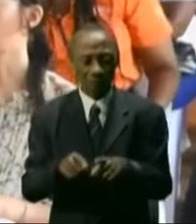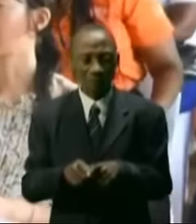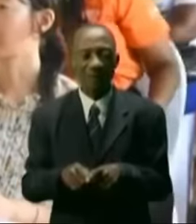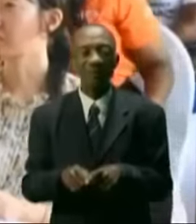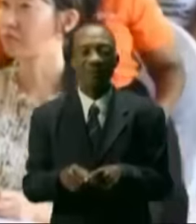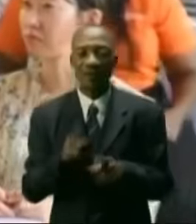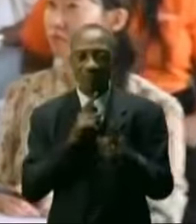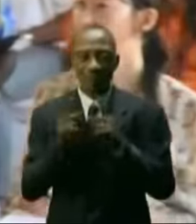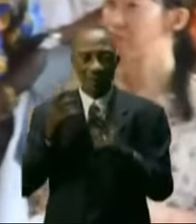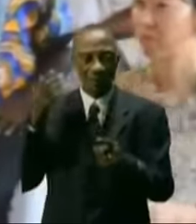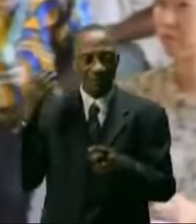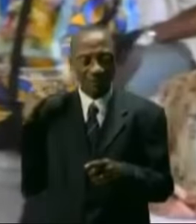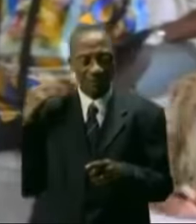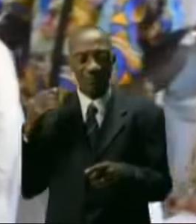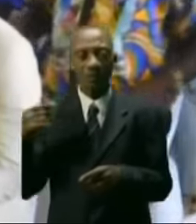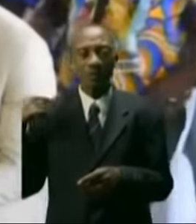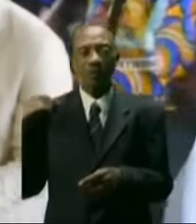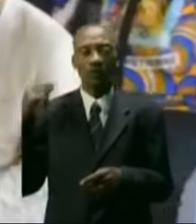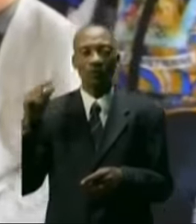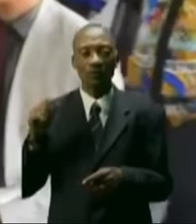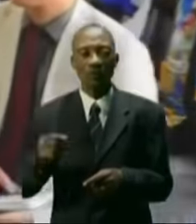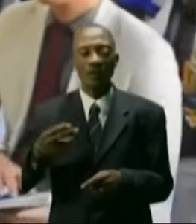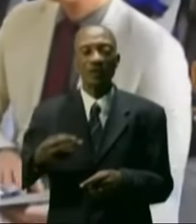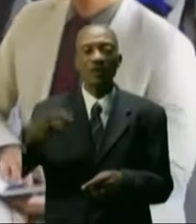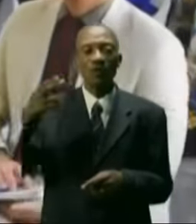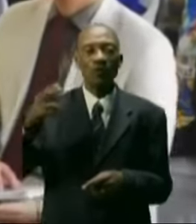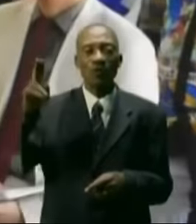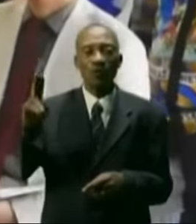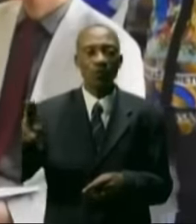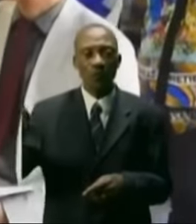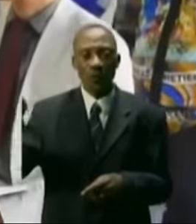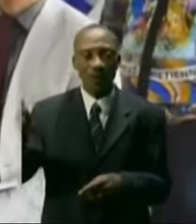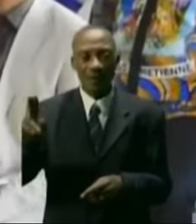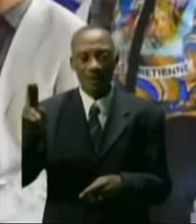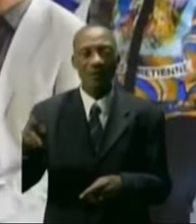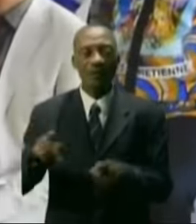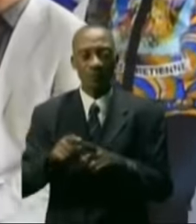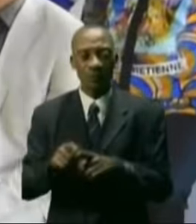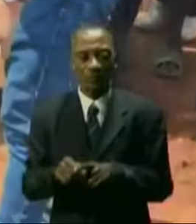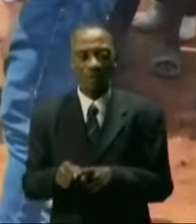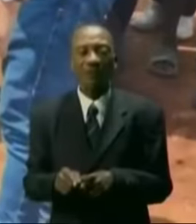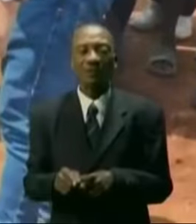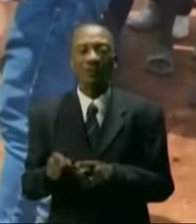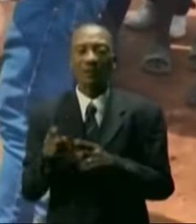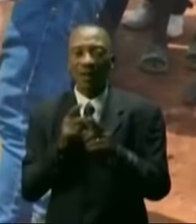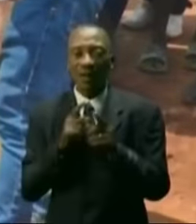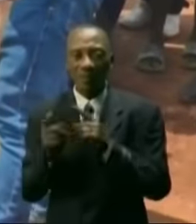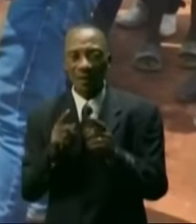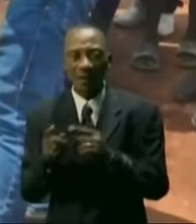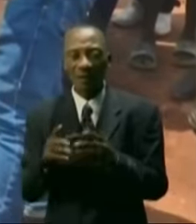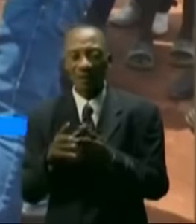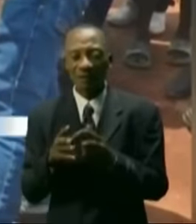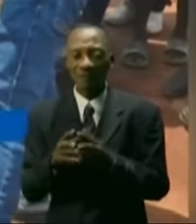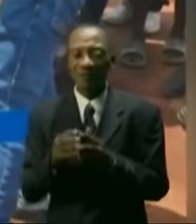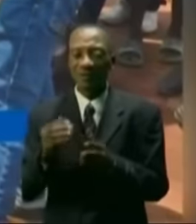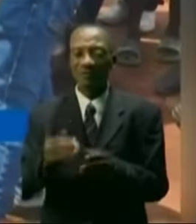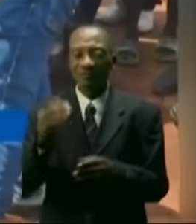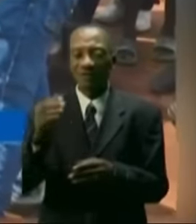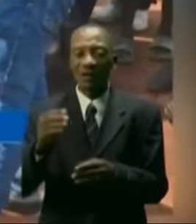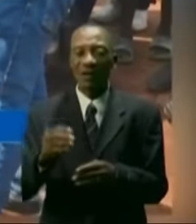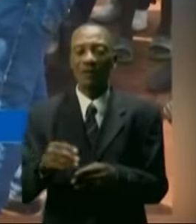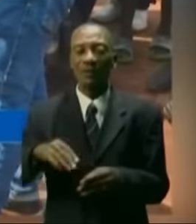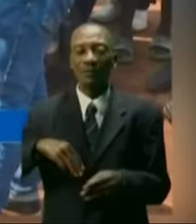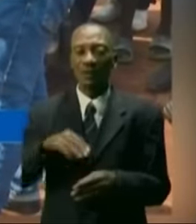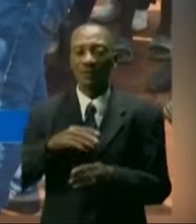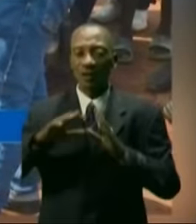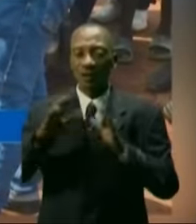Marie Masoki, a rappelé le rôle que joue la communauté internationale en s'appuyant sur cette pensée